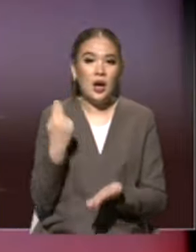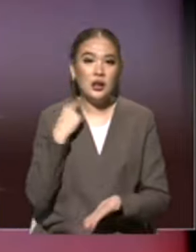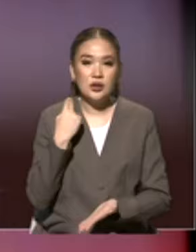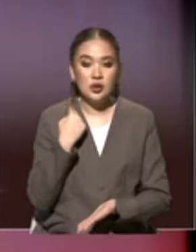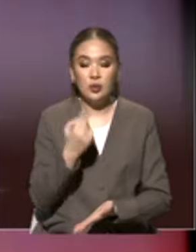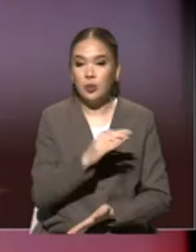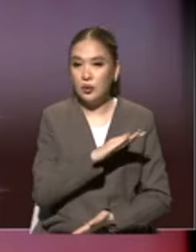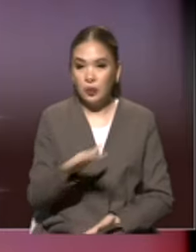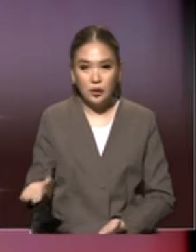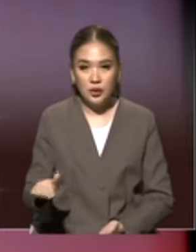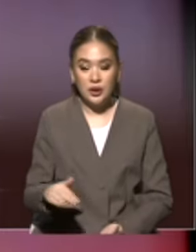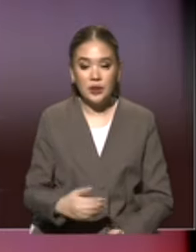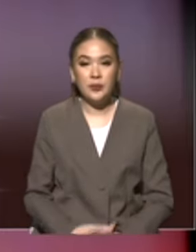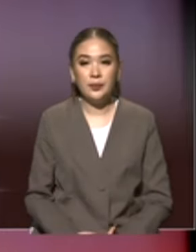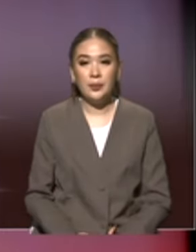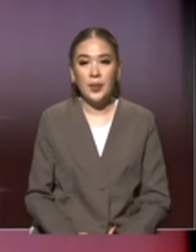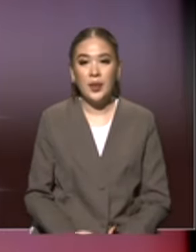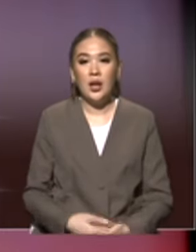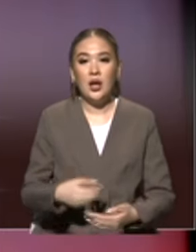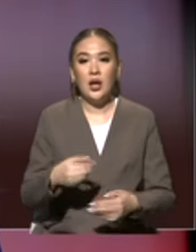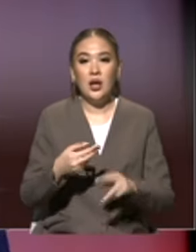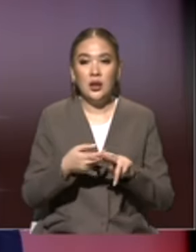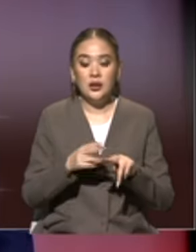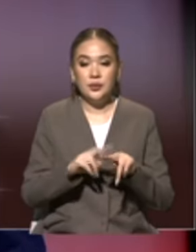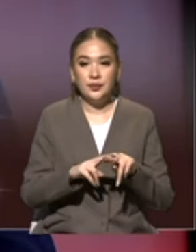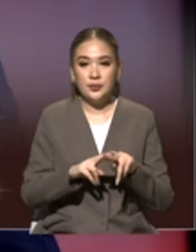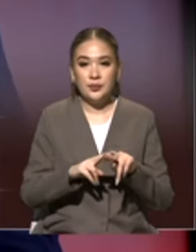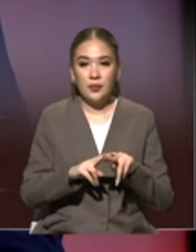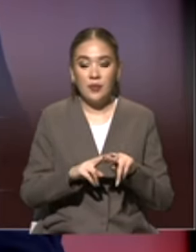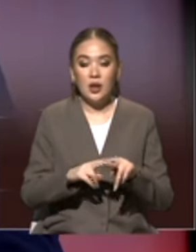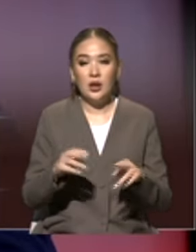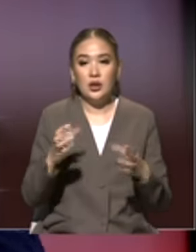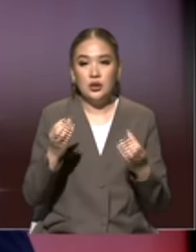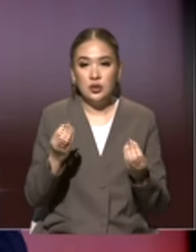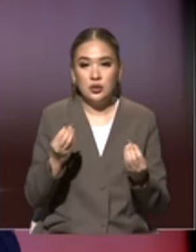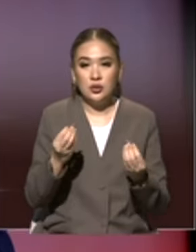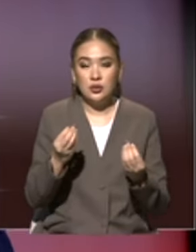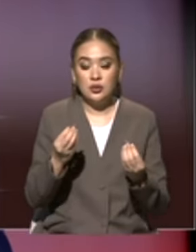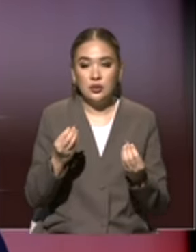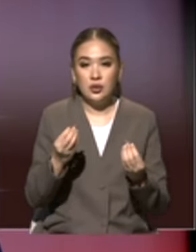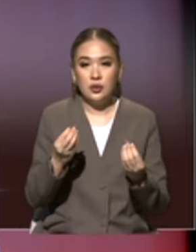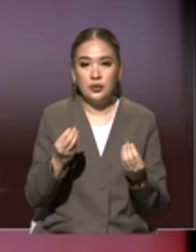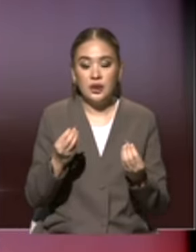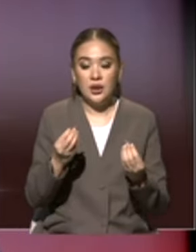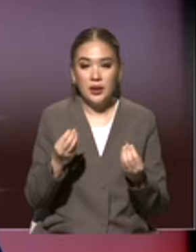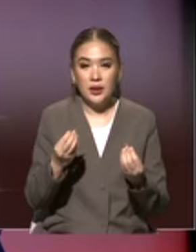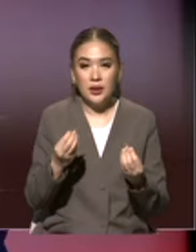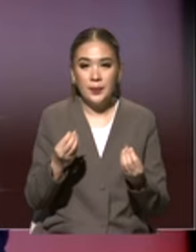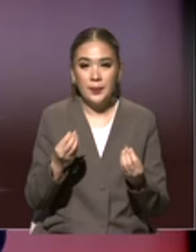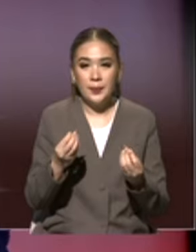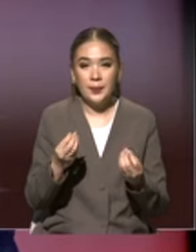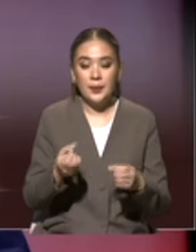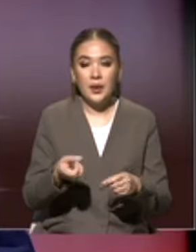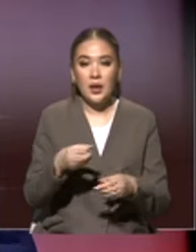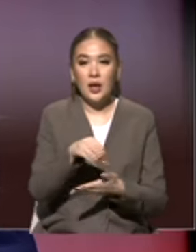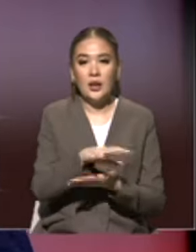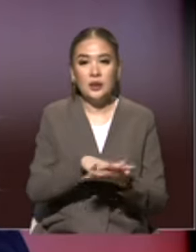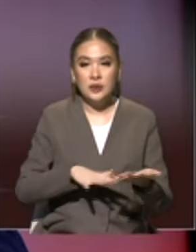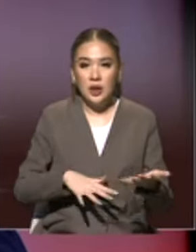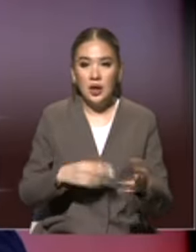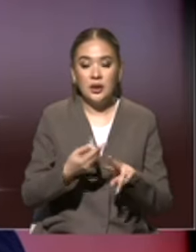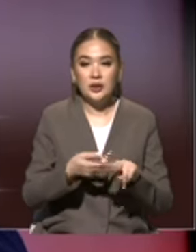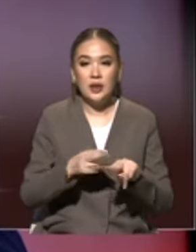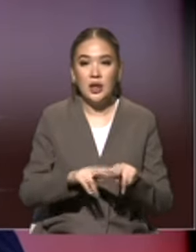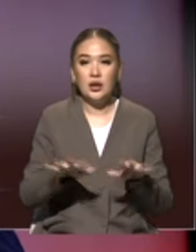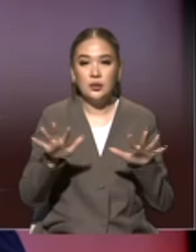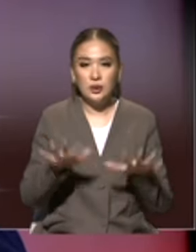керек, жалақы жағынан қарызы болмау керек. Және де ол жерде егер де ол тағы сол жерде